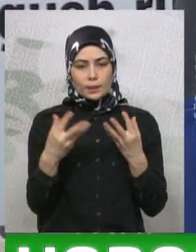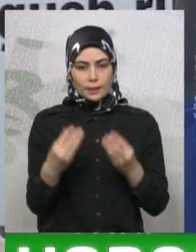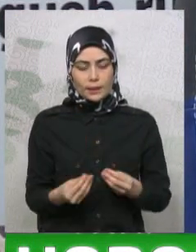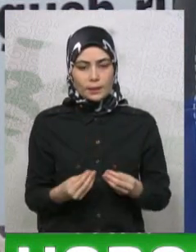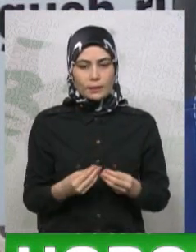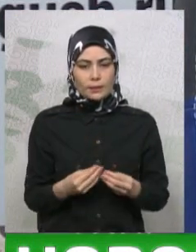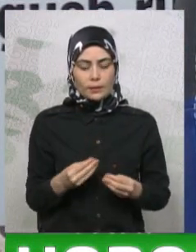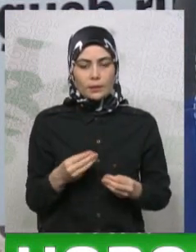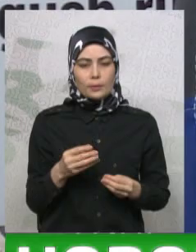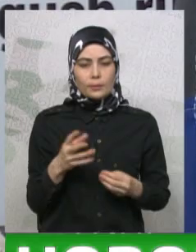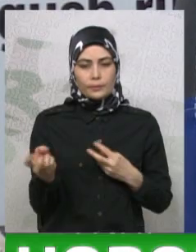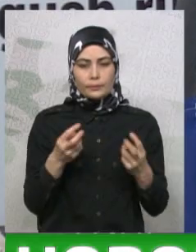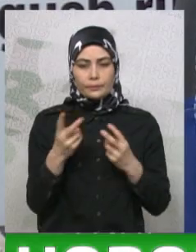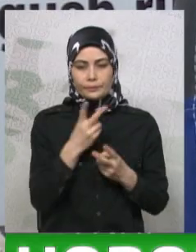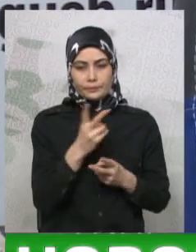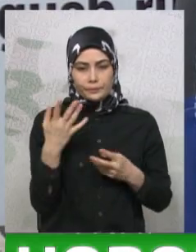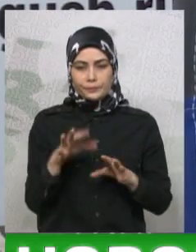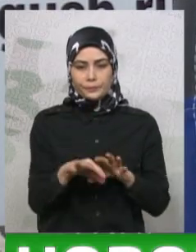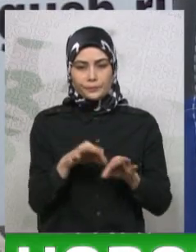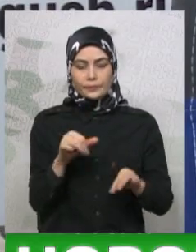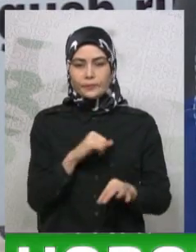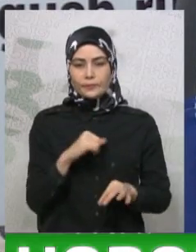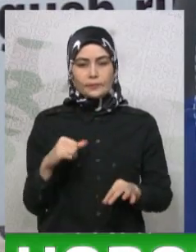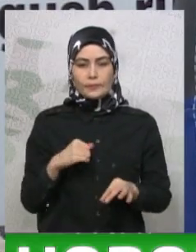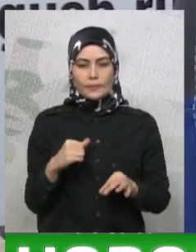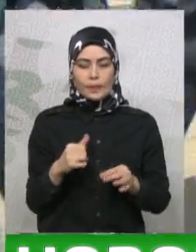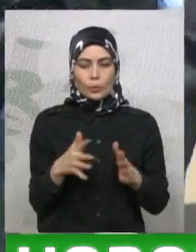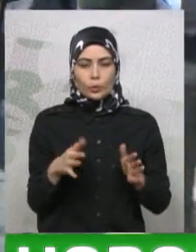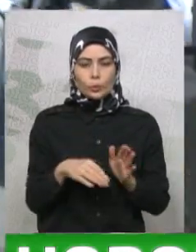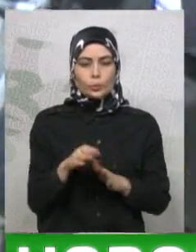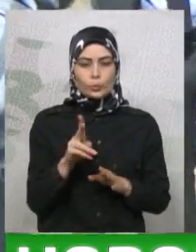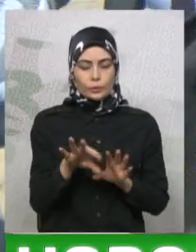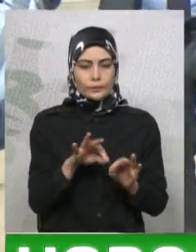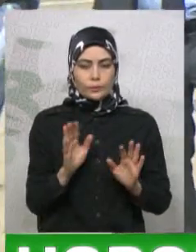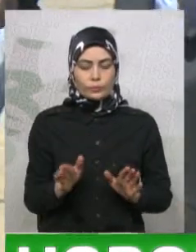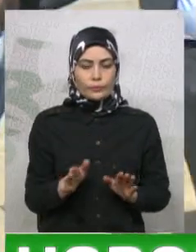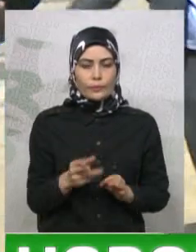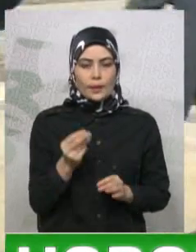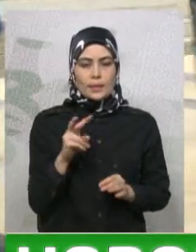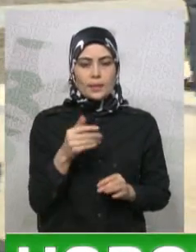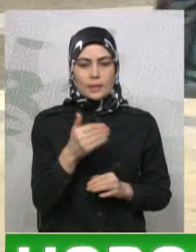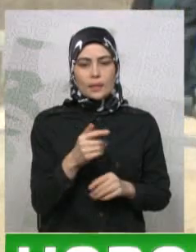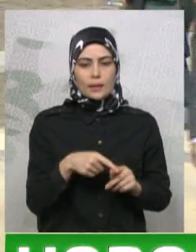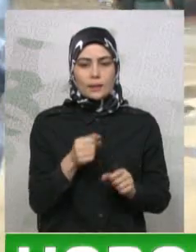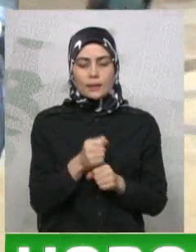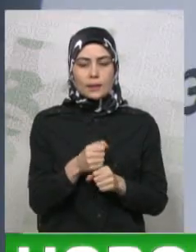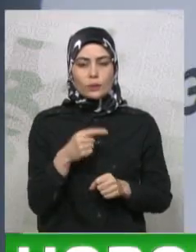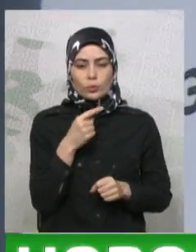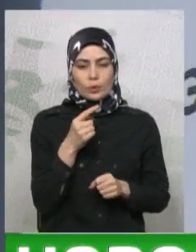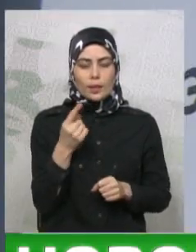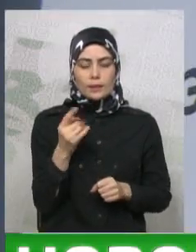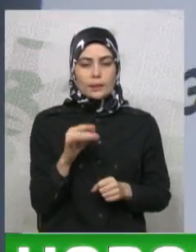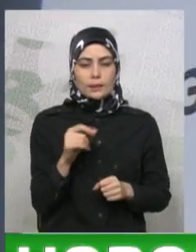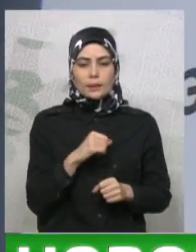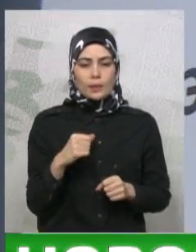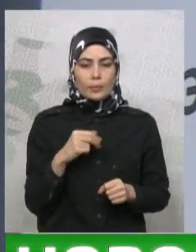мы отбираем самых спрогрессировавших участников. Цель проекта фонда «Совмар» – сделать Ингушетию одним из